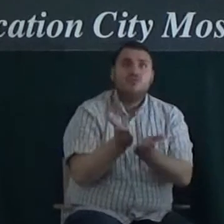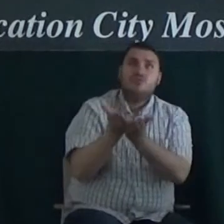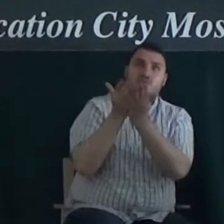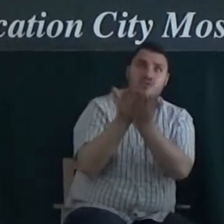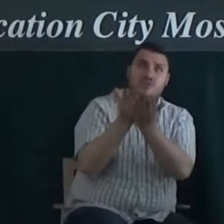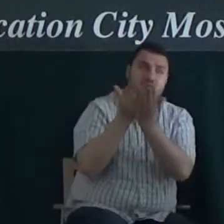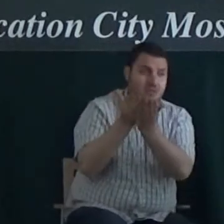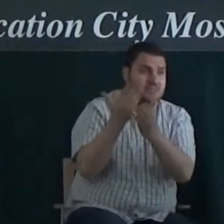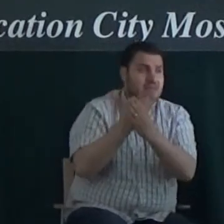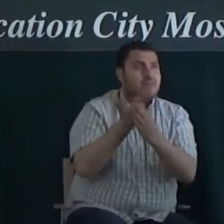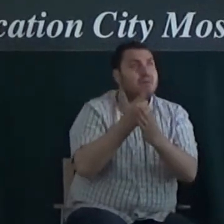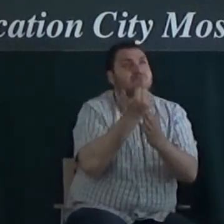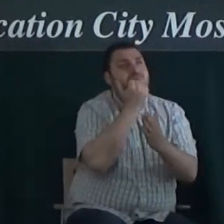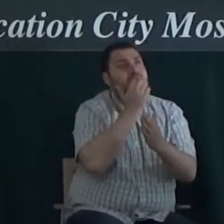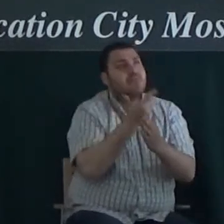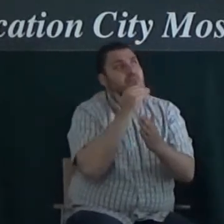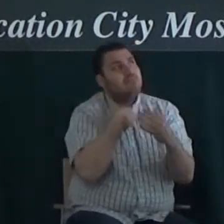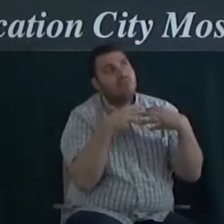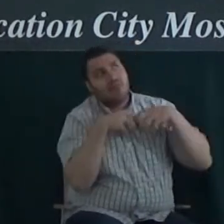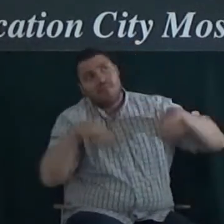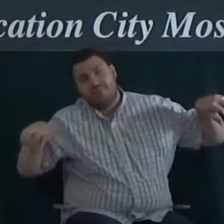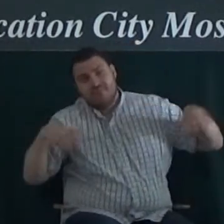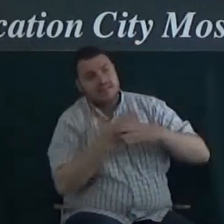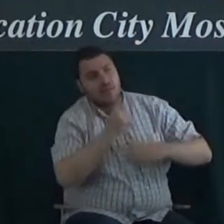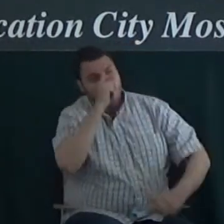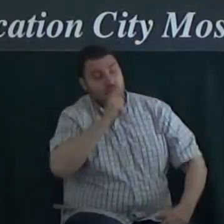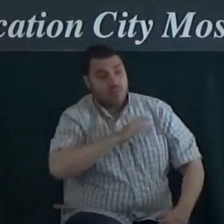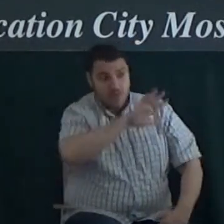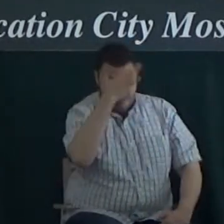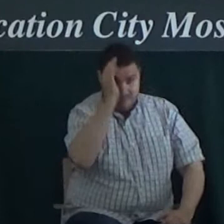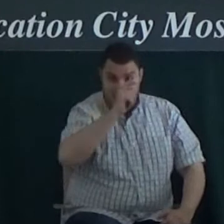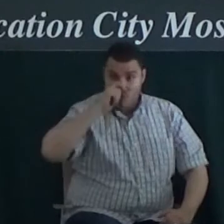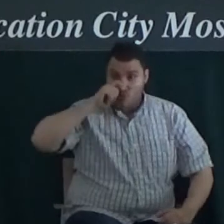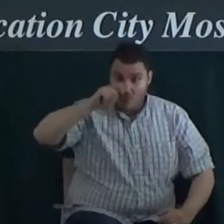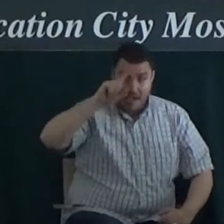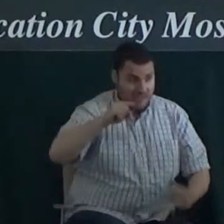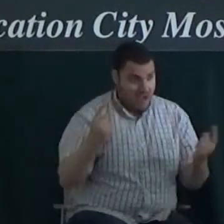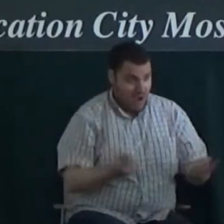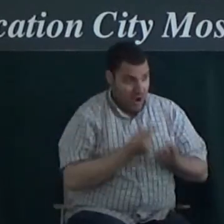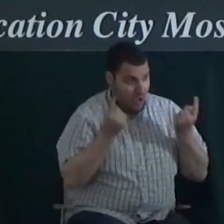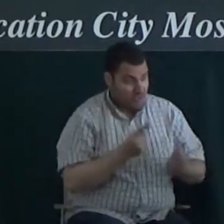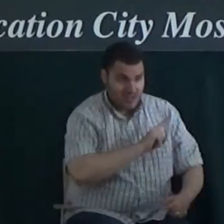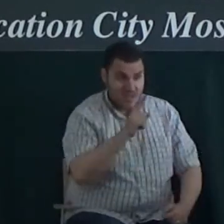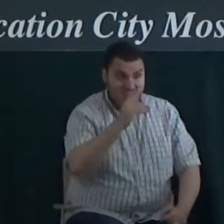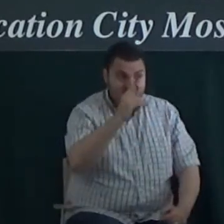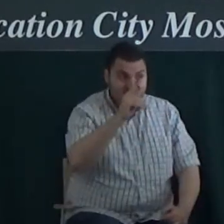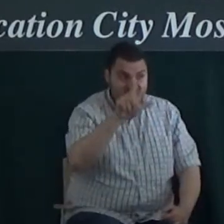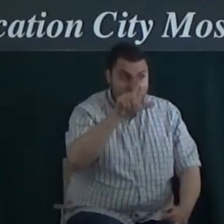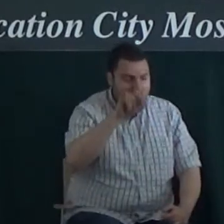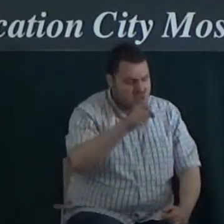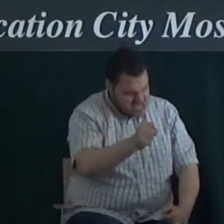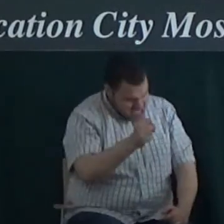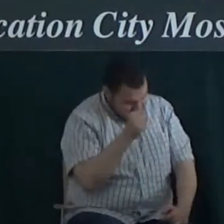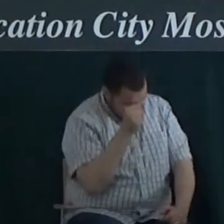فرق بينهم وبين أبيهم بسبب الظلم. فلا يجوز الظلم عباد الله، ولا يجوز معاونة الظالم على ظلمه